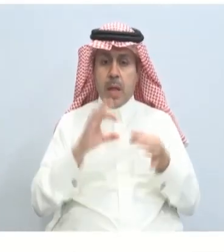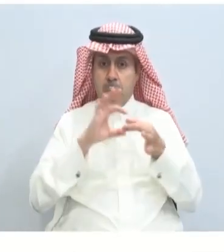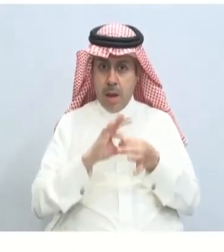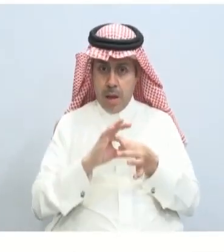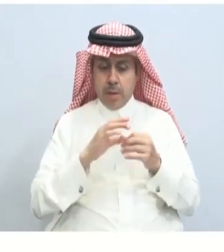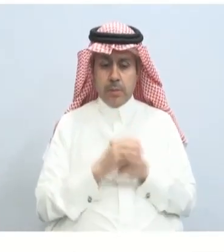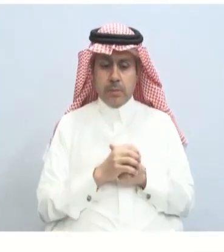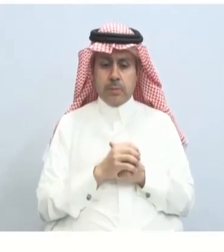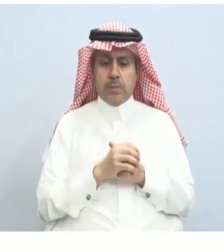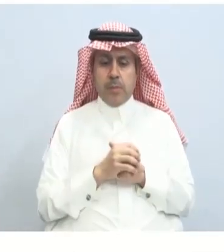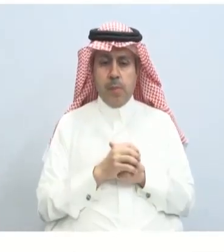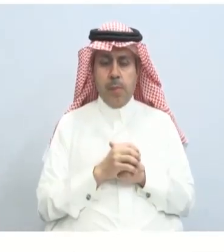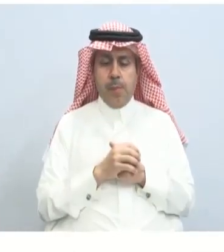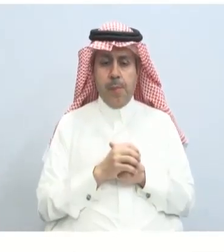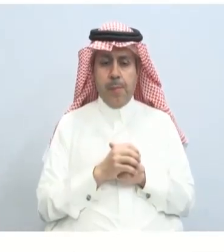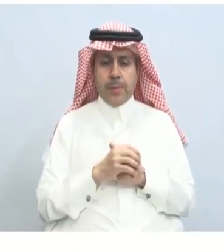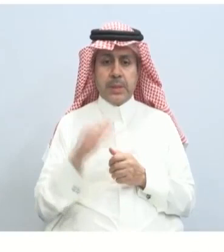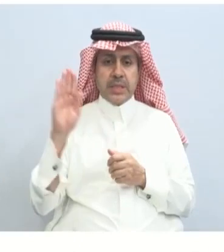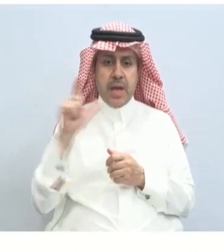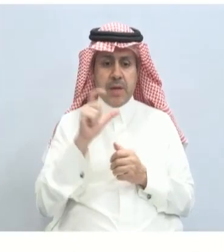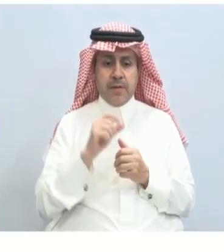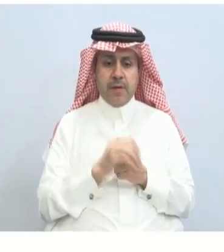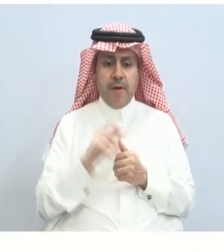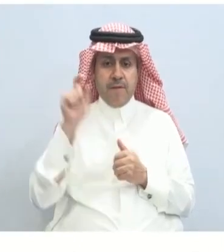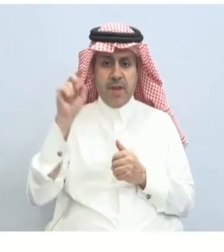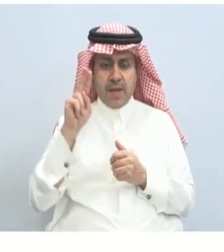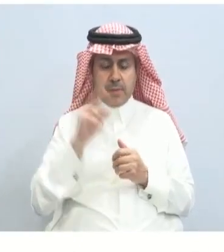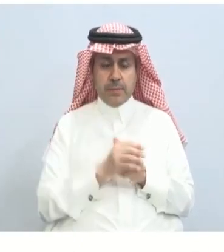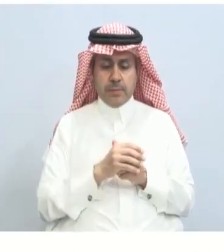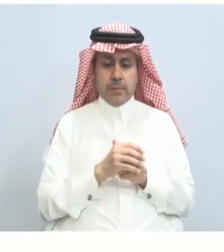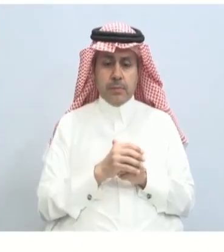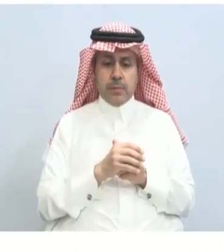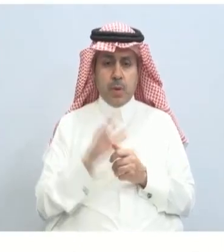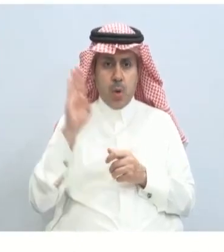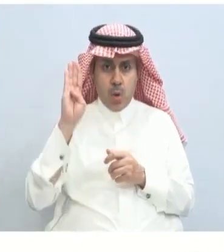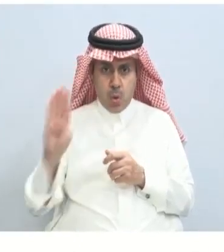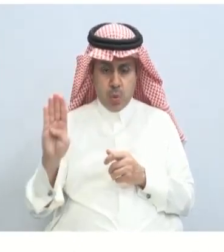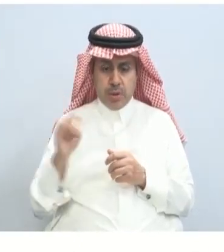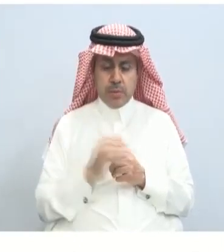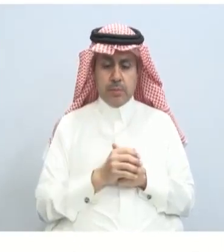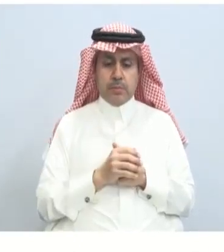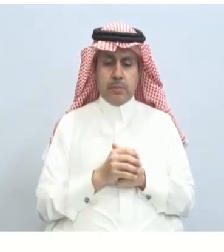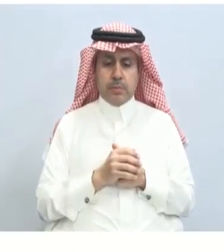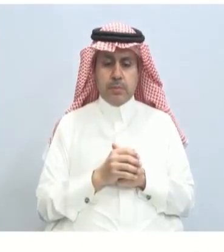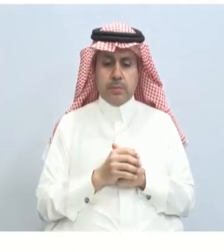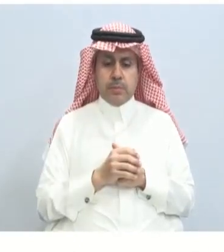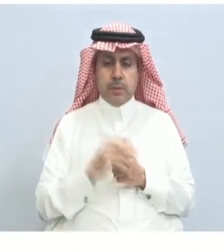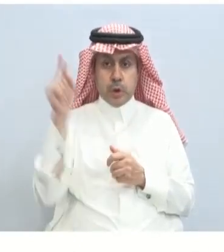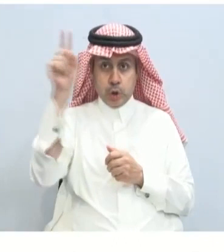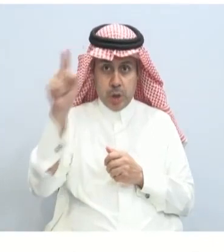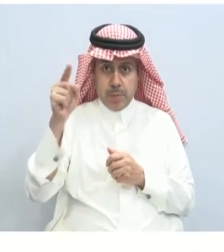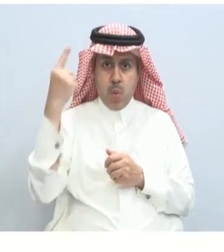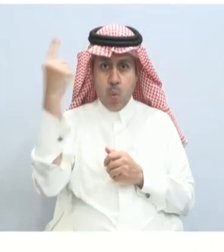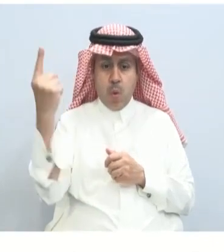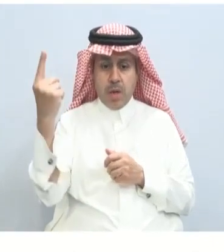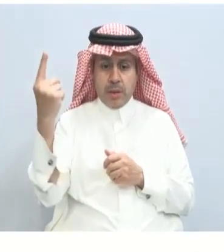تقول ان الساين ثيتا او الكوساين تربيع ليتا يساوي واحد